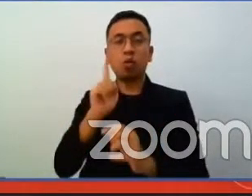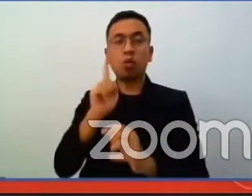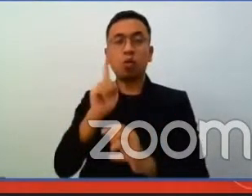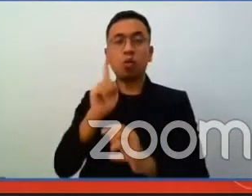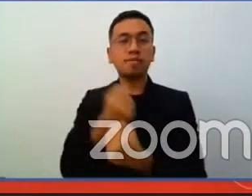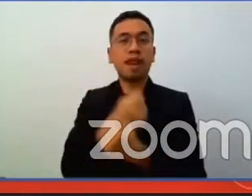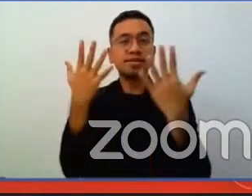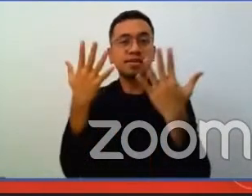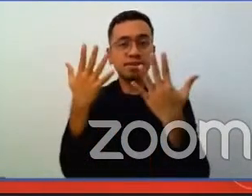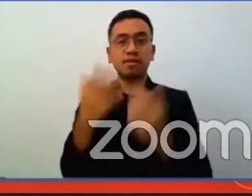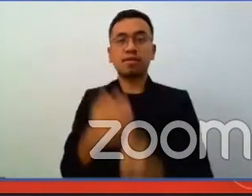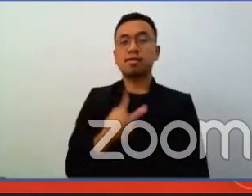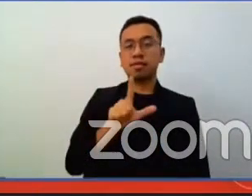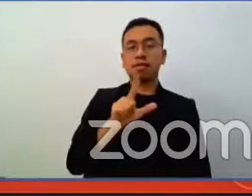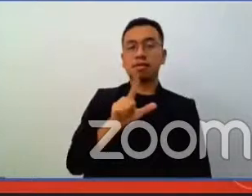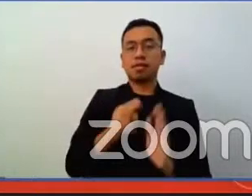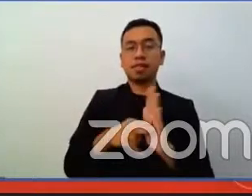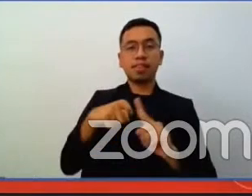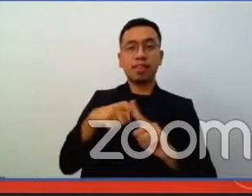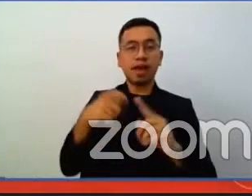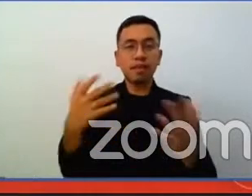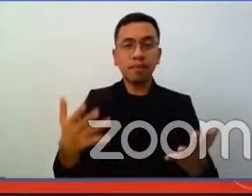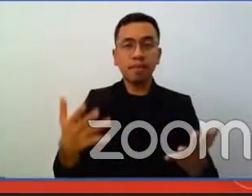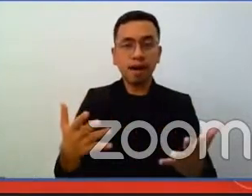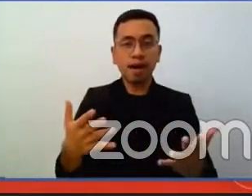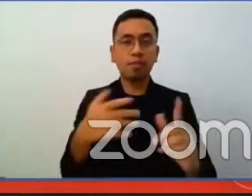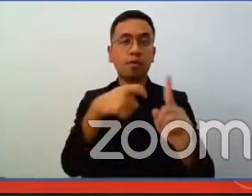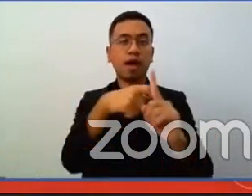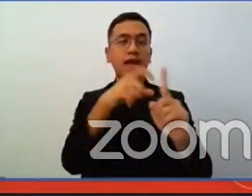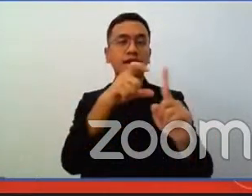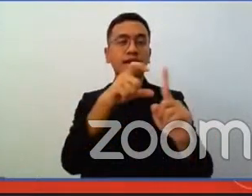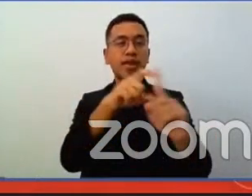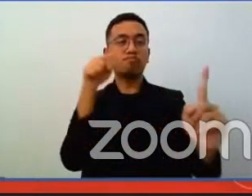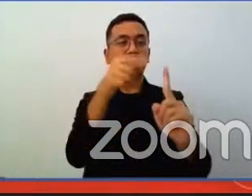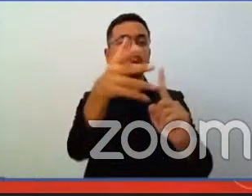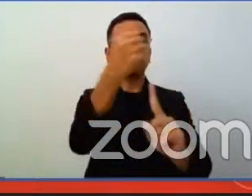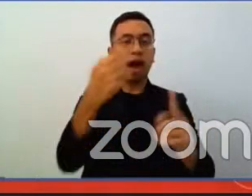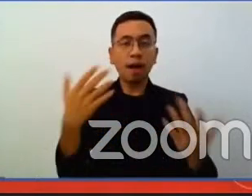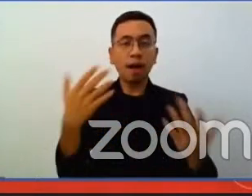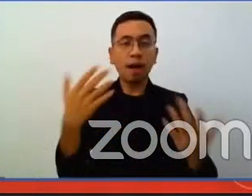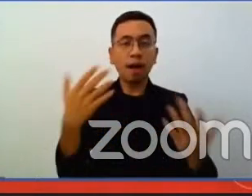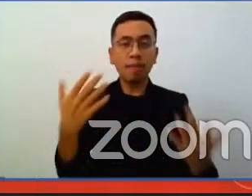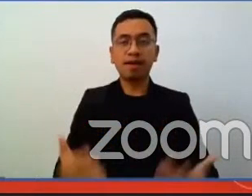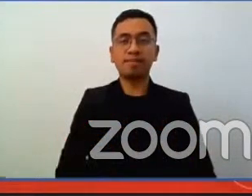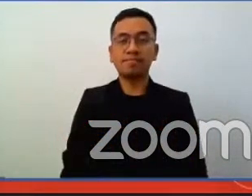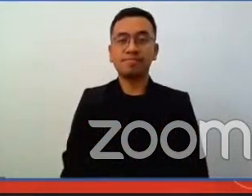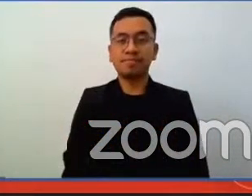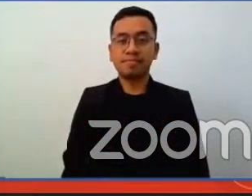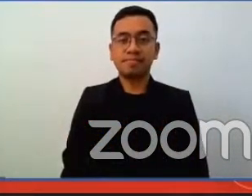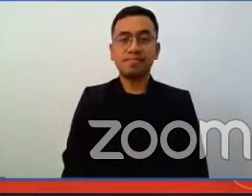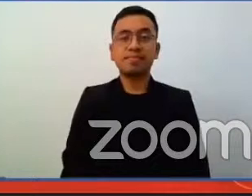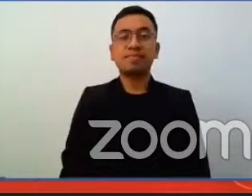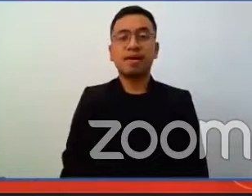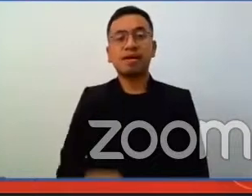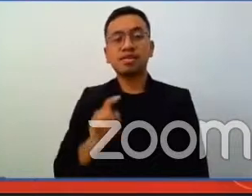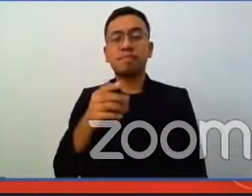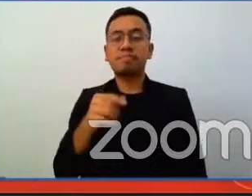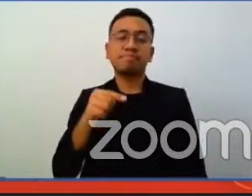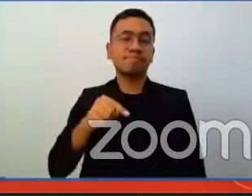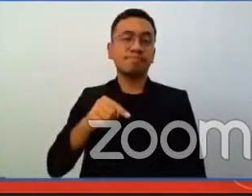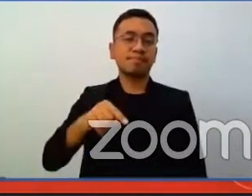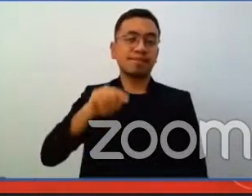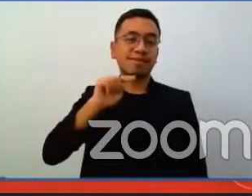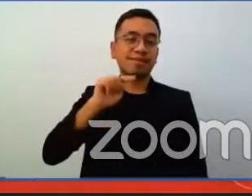lab ini kemana linknya dan apa target kompetensi yang mau dicapai. Karena at the end of time, kita bicara